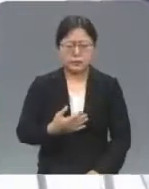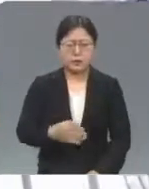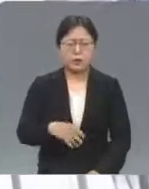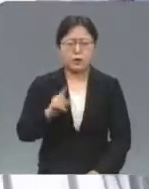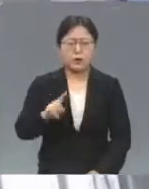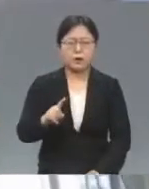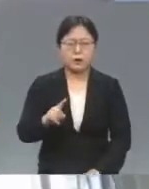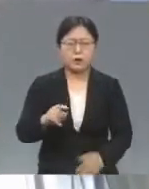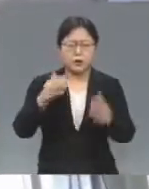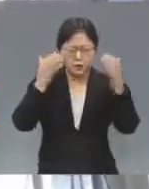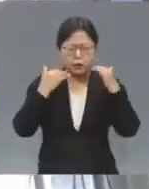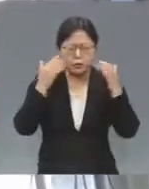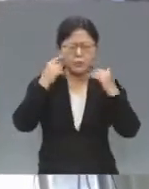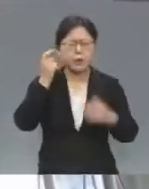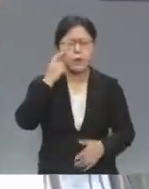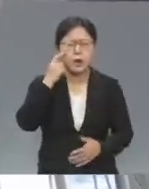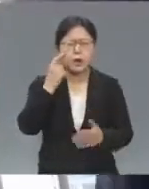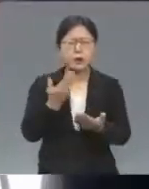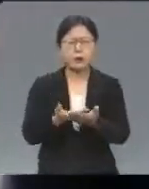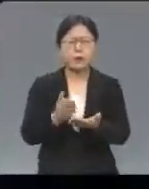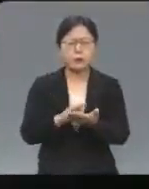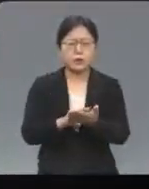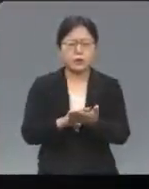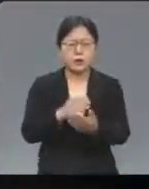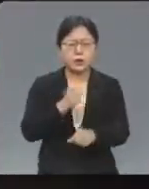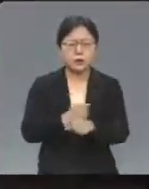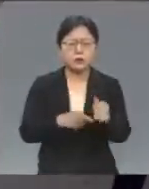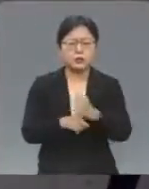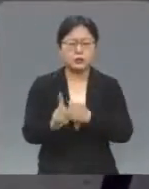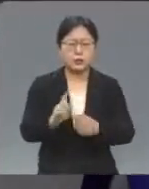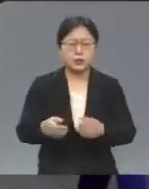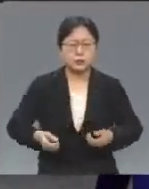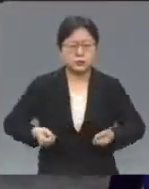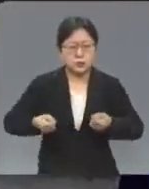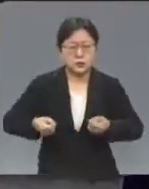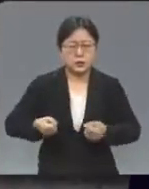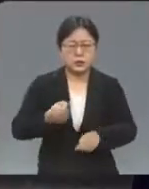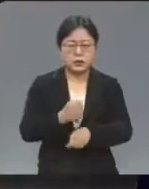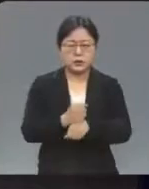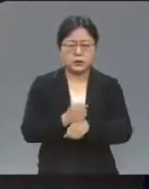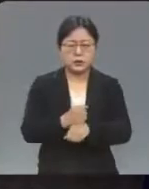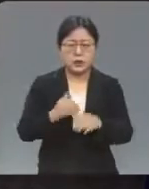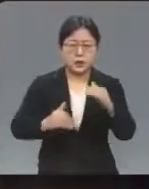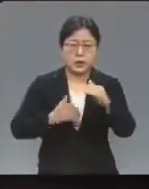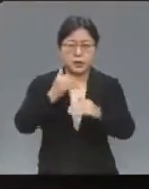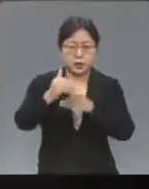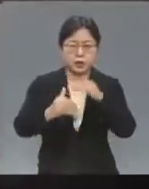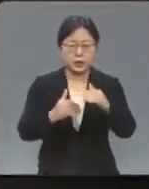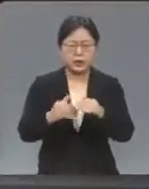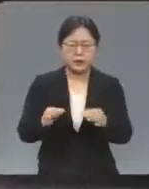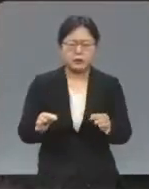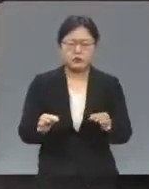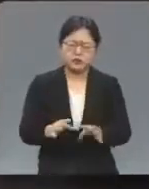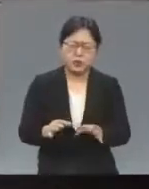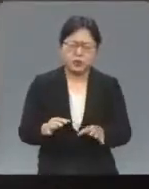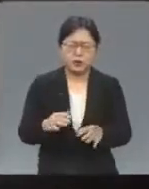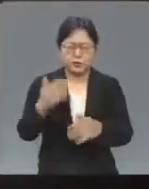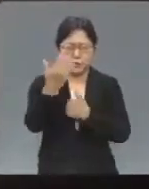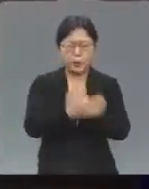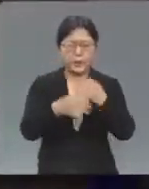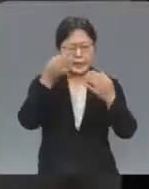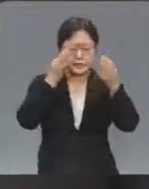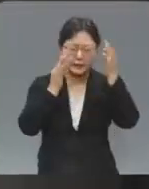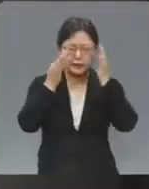화홍 woo 양손과 들 지금까지 들고 계단을 오르자 금세 온몸에 땀이